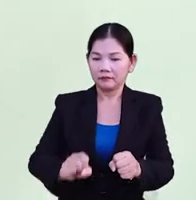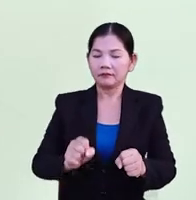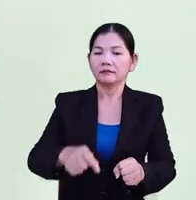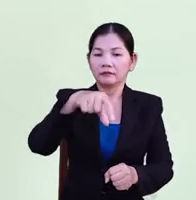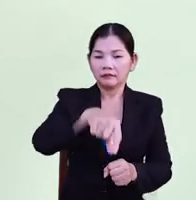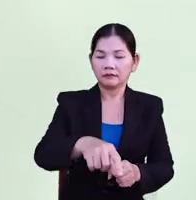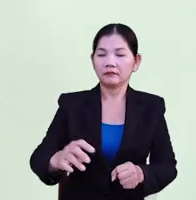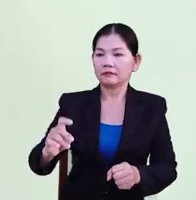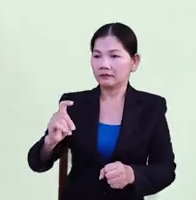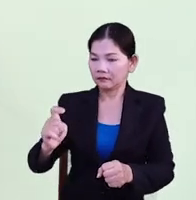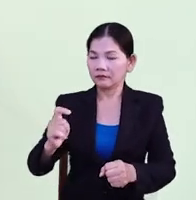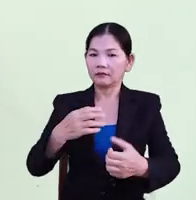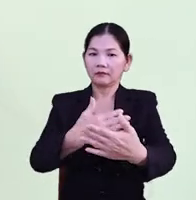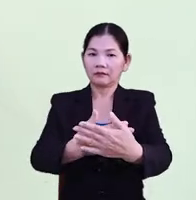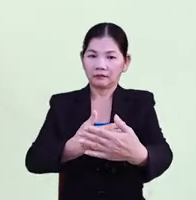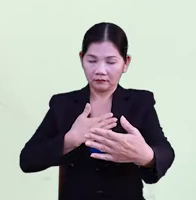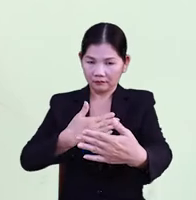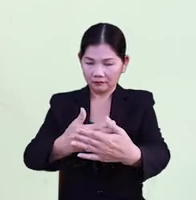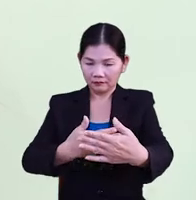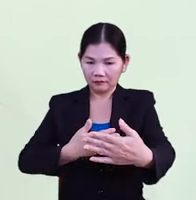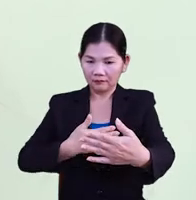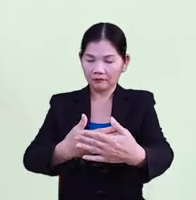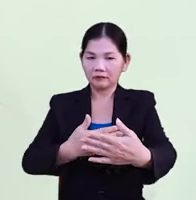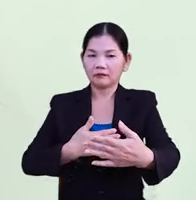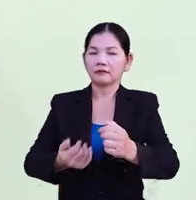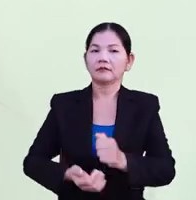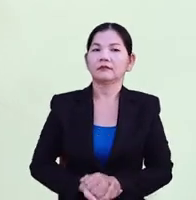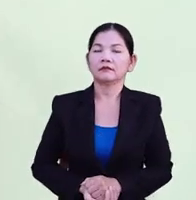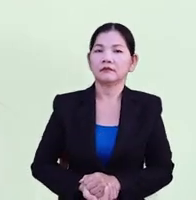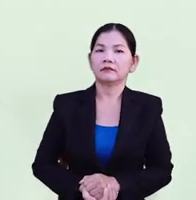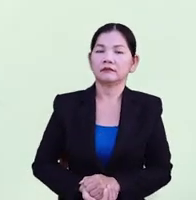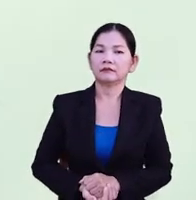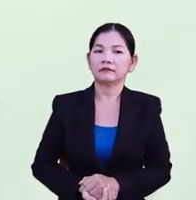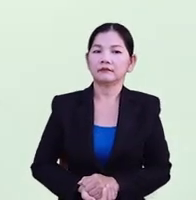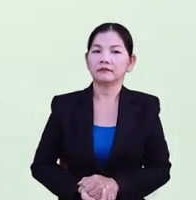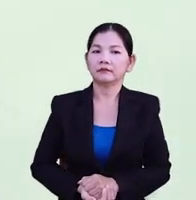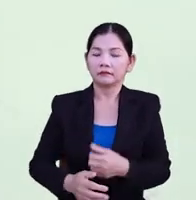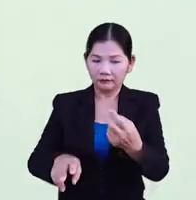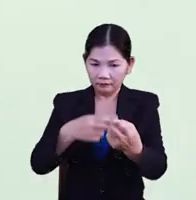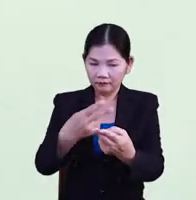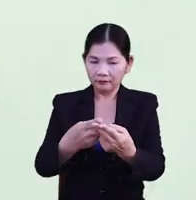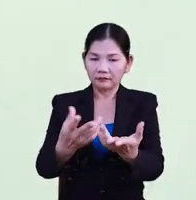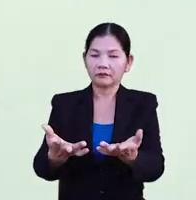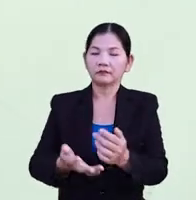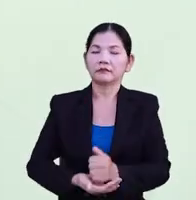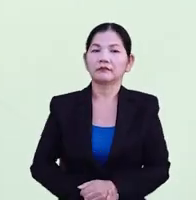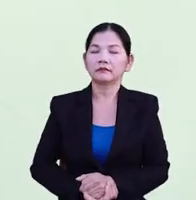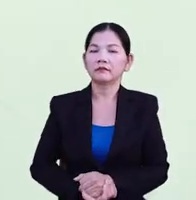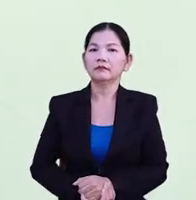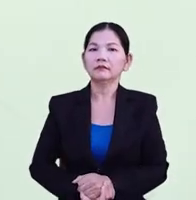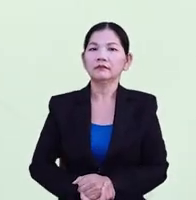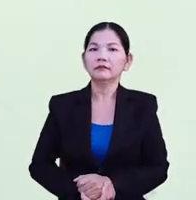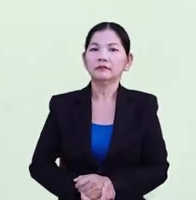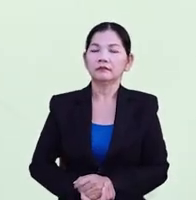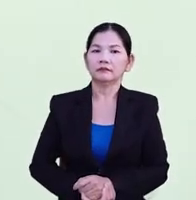อหรือก้อนโมโตข้อนะก่อนนะจ้าโจร่วมชลอยปรับเนี่ยครูไอ้ลือ